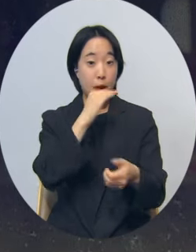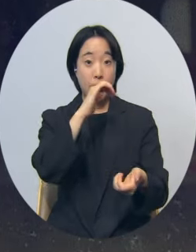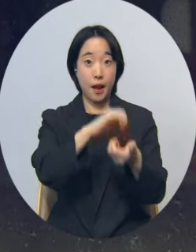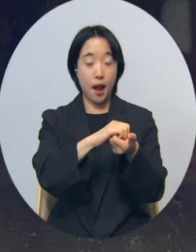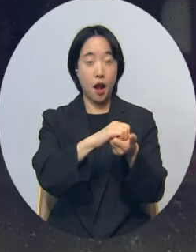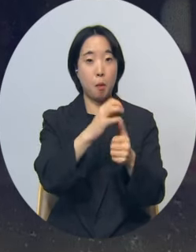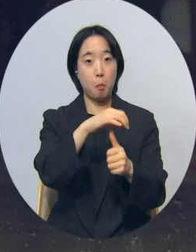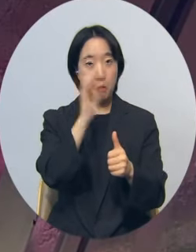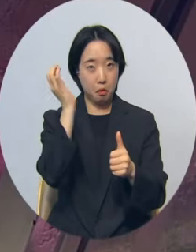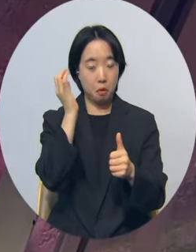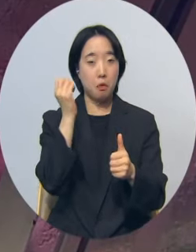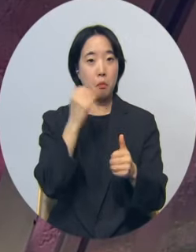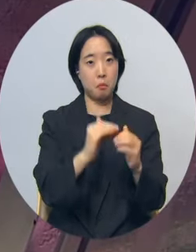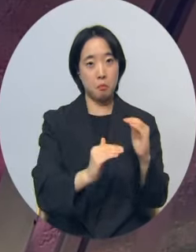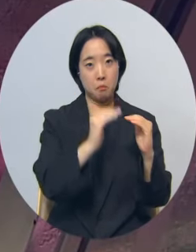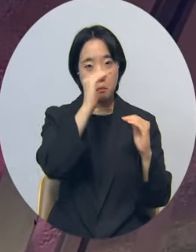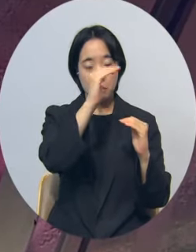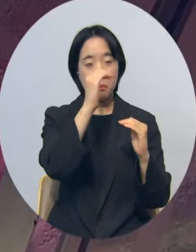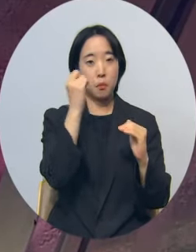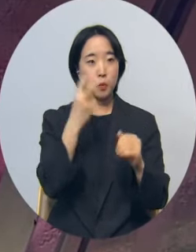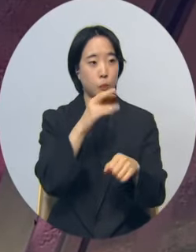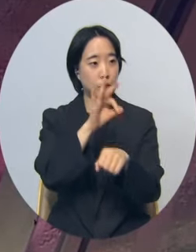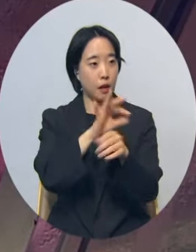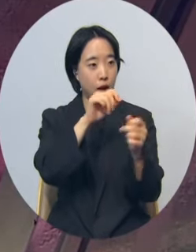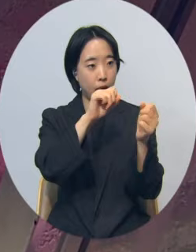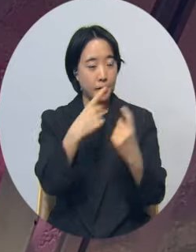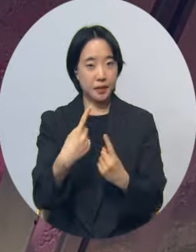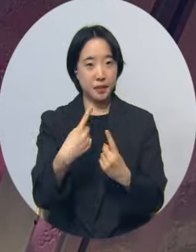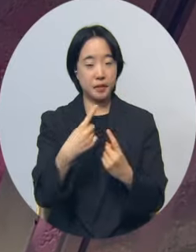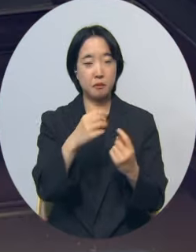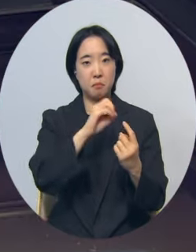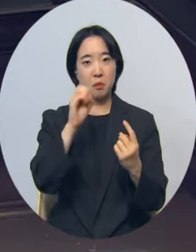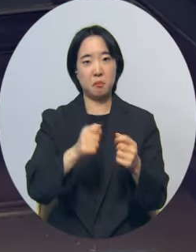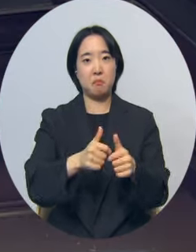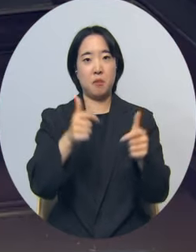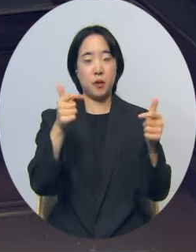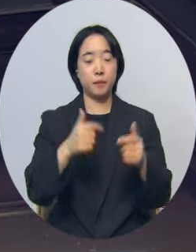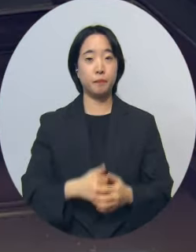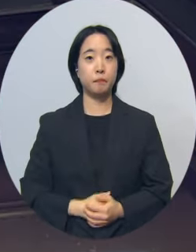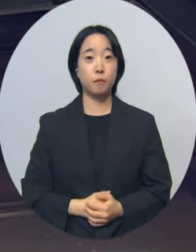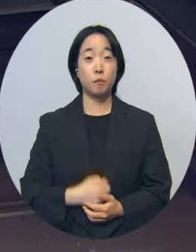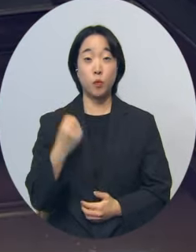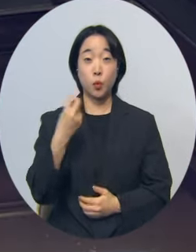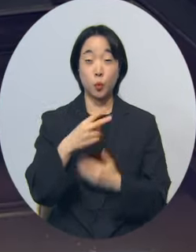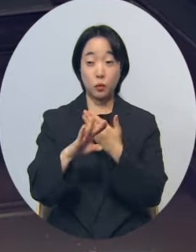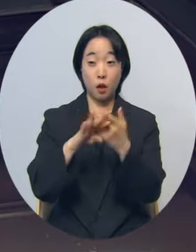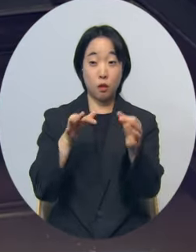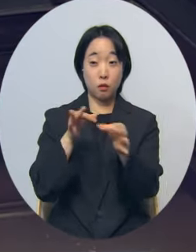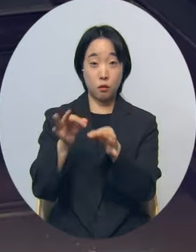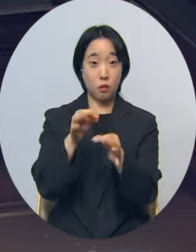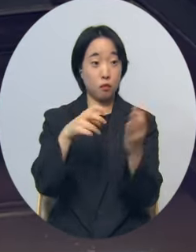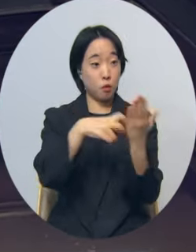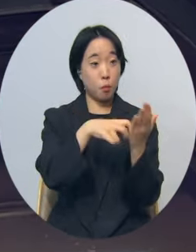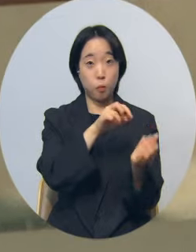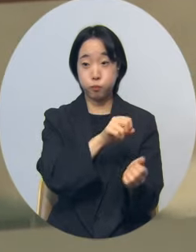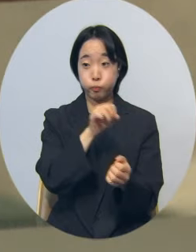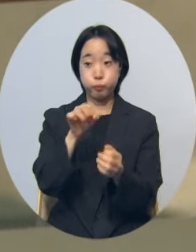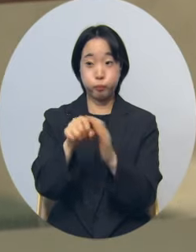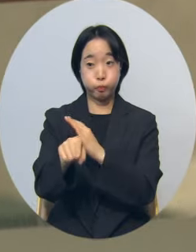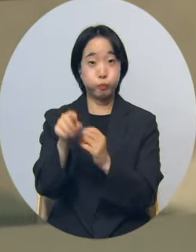할인율을 높입니다. 또 올해까지 골목형 상점가 300개를 지정하는 등 사용처도 늘릴